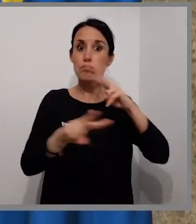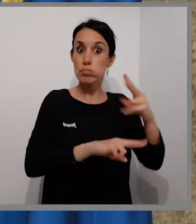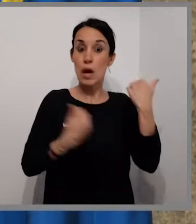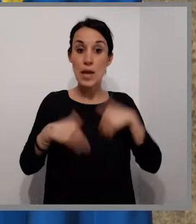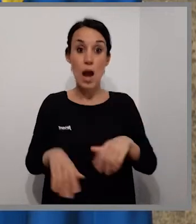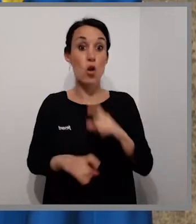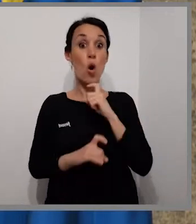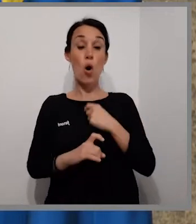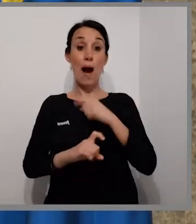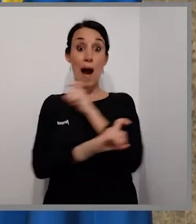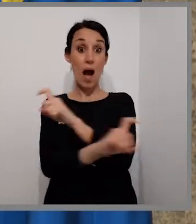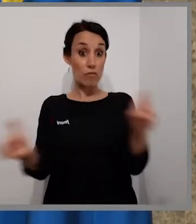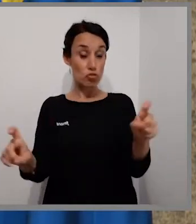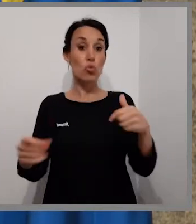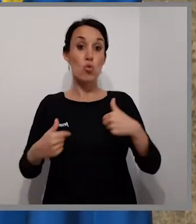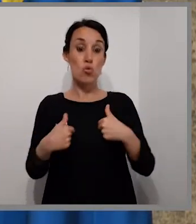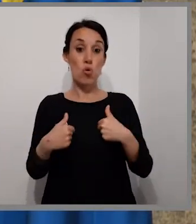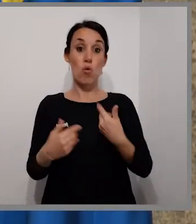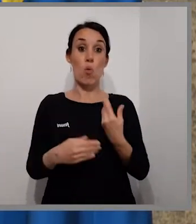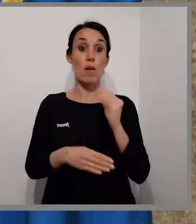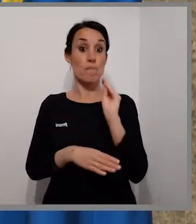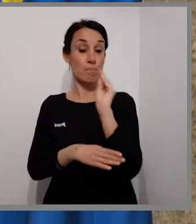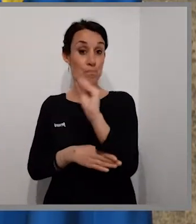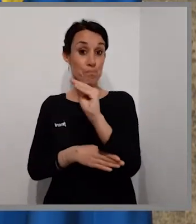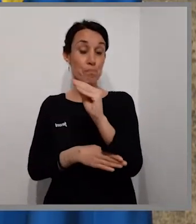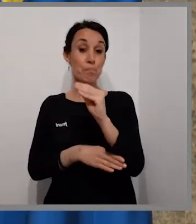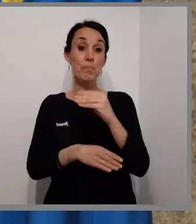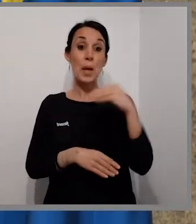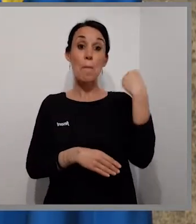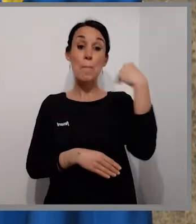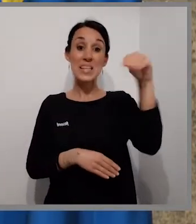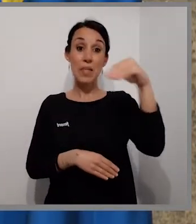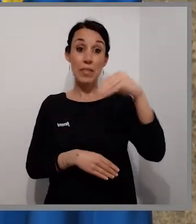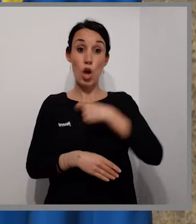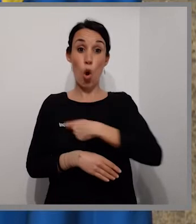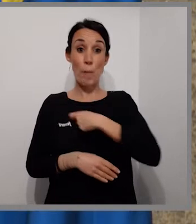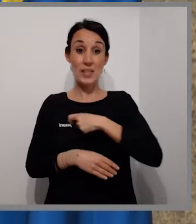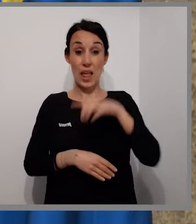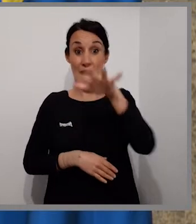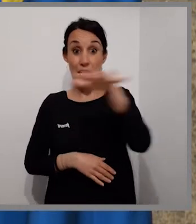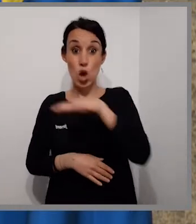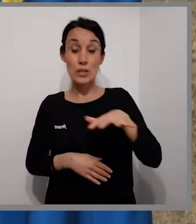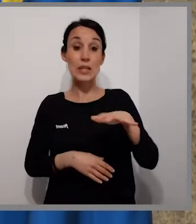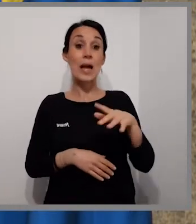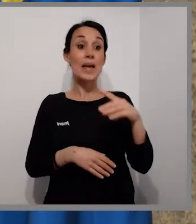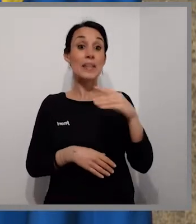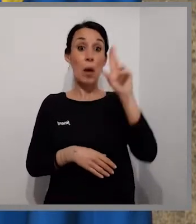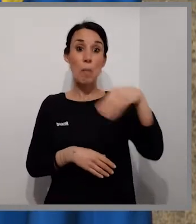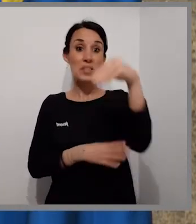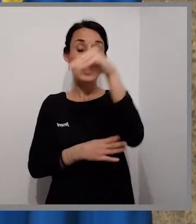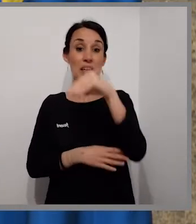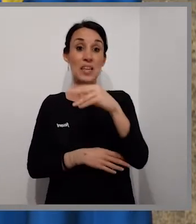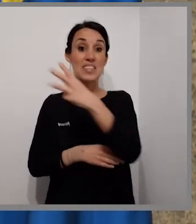països, vull anunciar-los que m'he adreçat al president del Comitè de les Regions i a tots els presidents de